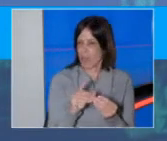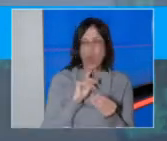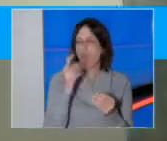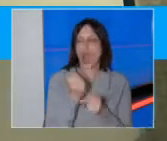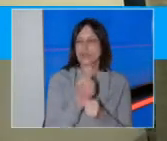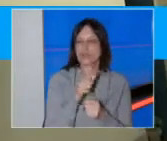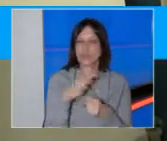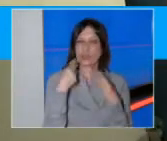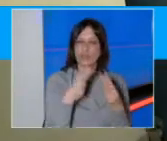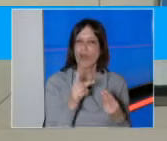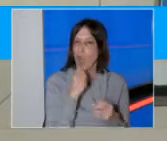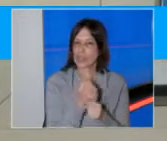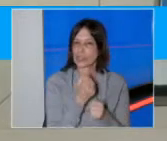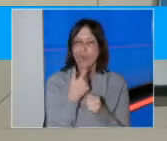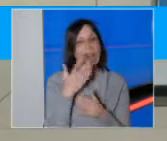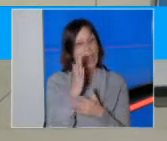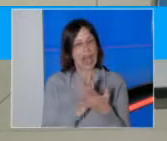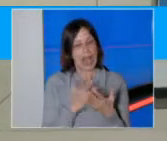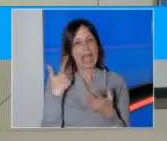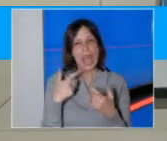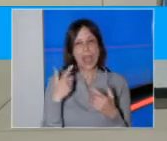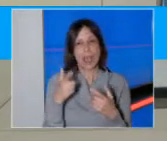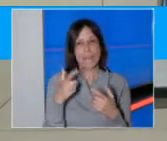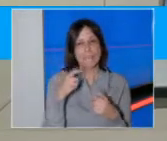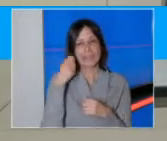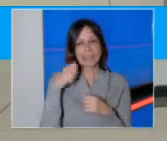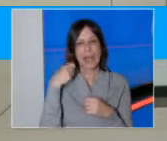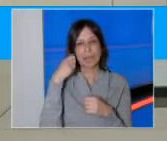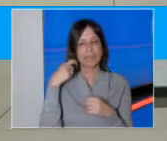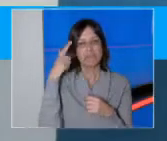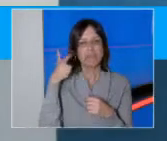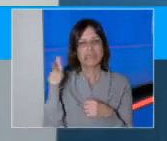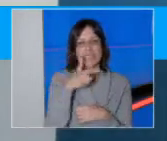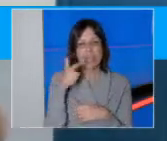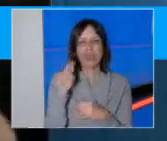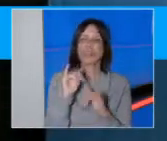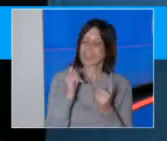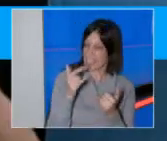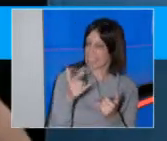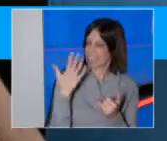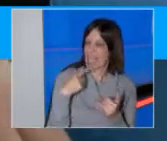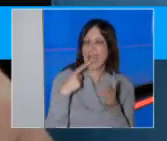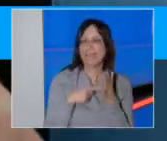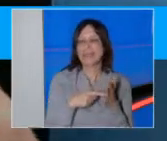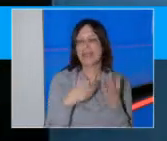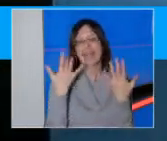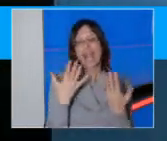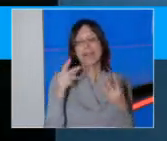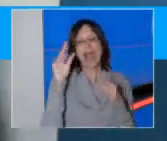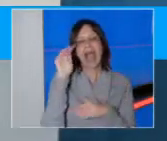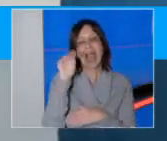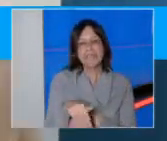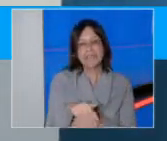אומרת... היו מצלמות על חלק מהפקחים, אני זוכר נכון, מפקחים. כן, אבל הפקחים זה היה מדגמי, וזה היה כמה אלפים שהסתעזרו